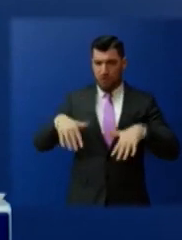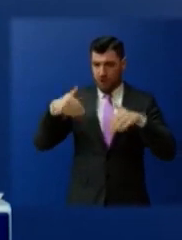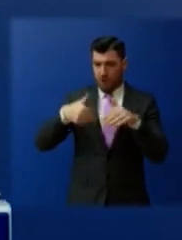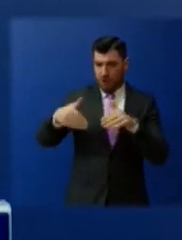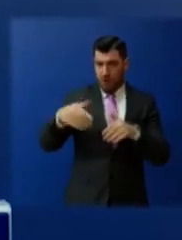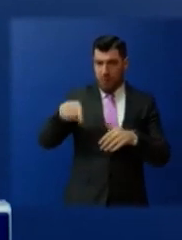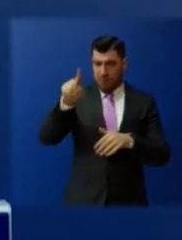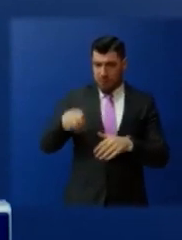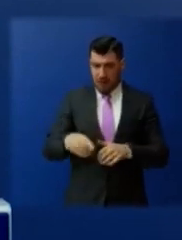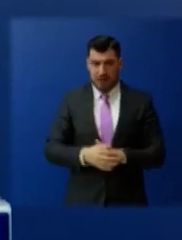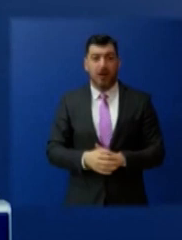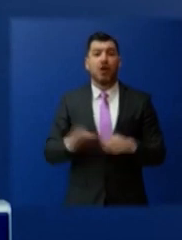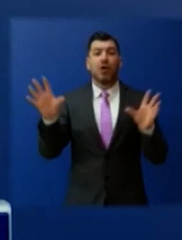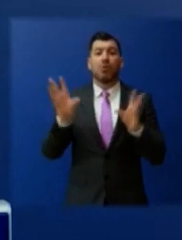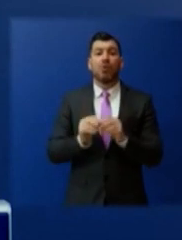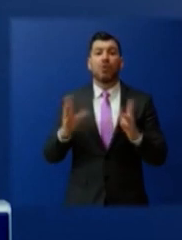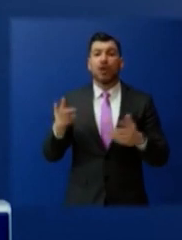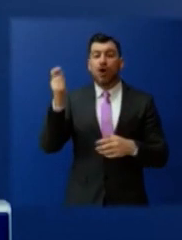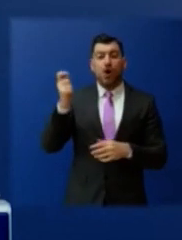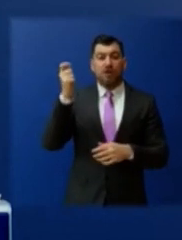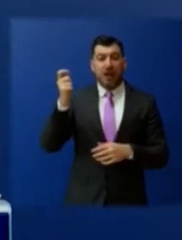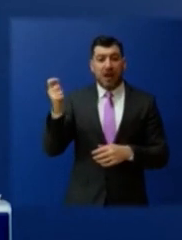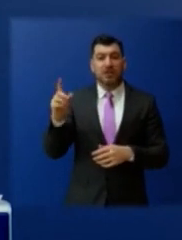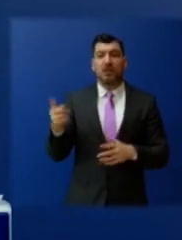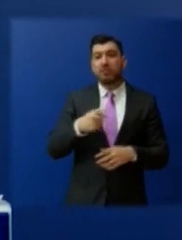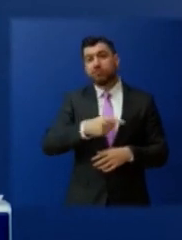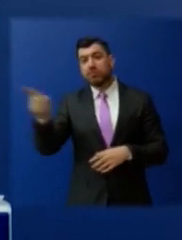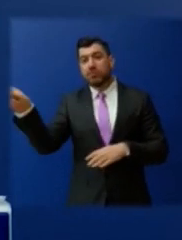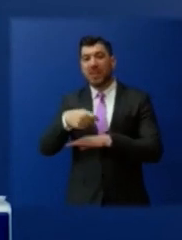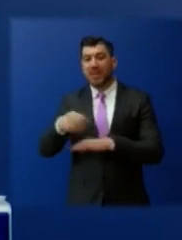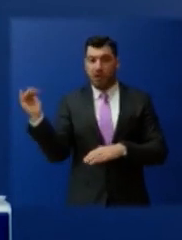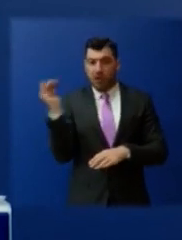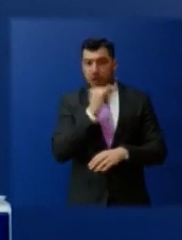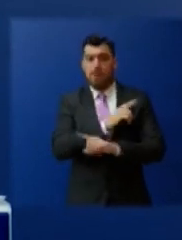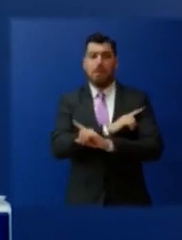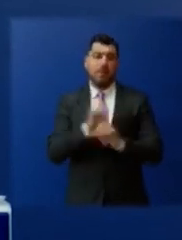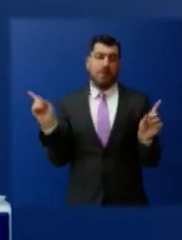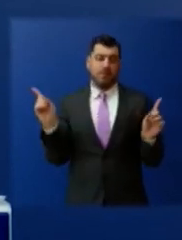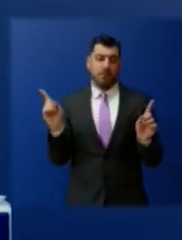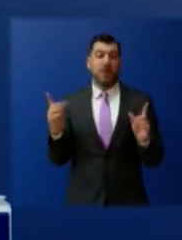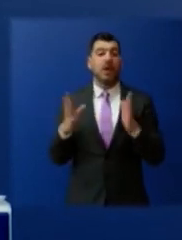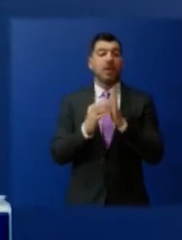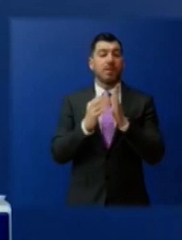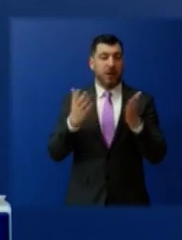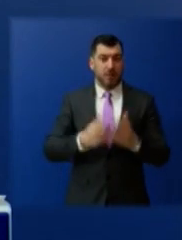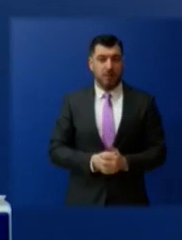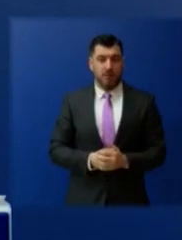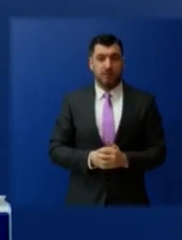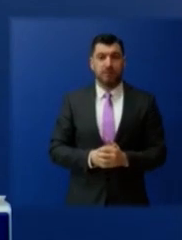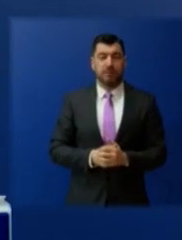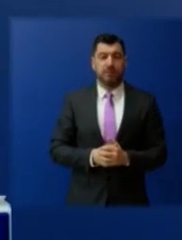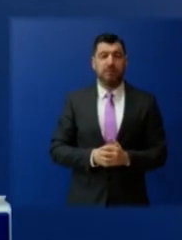αποτελεσματικότητα του εξοδικαστικού μηχανισμού. Συγκεκριμένα, καθίσταται πλέον υποχρεωτική η αιτιολόγηση της μη